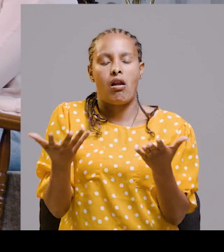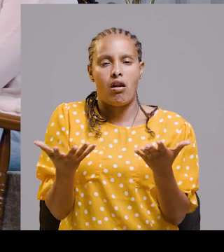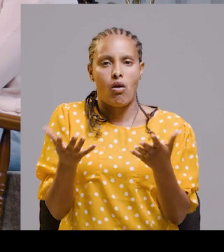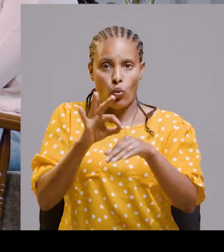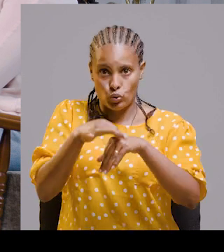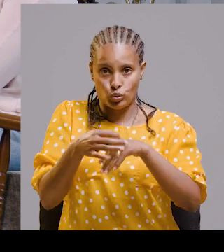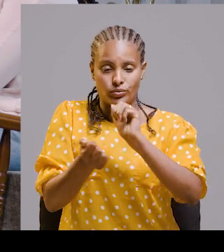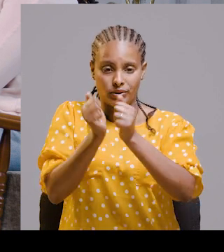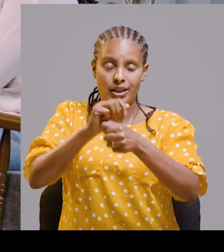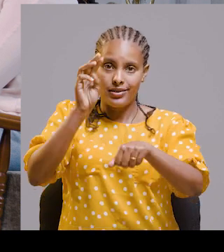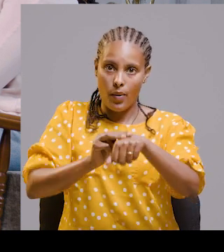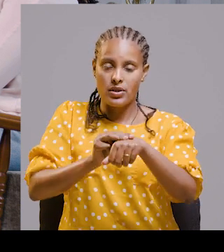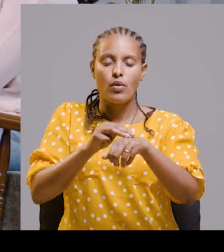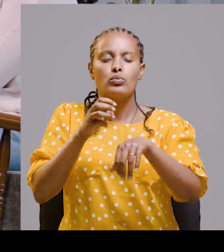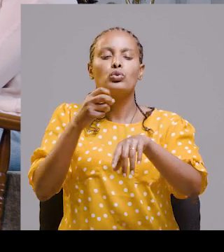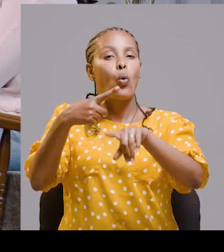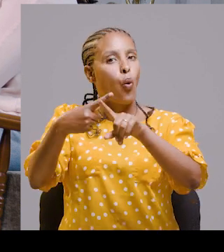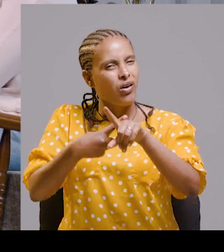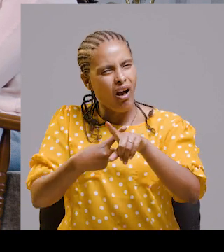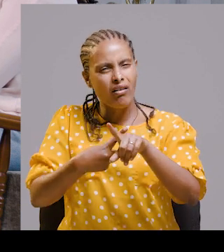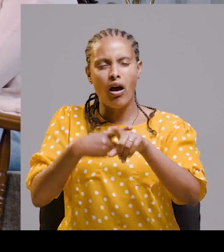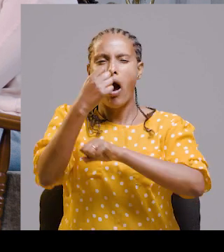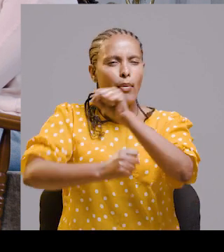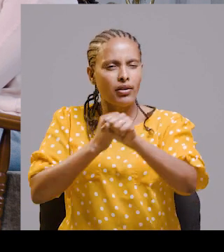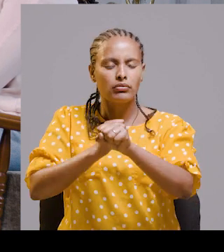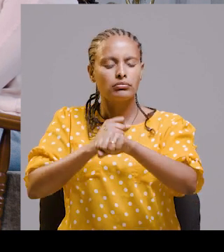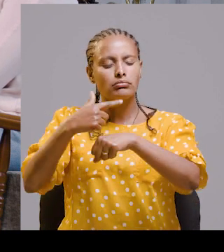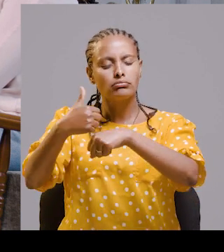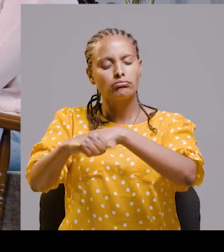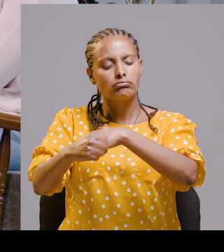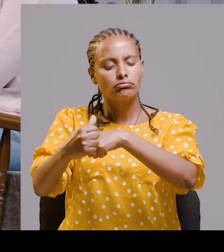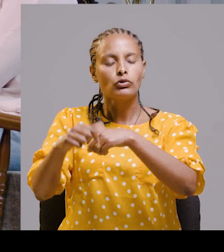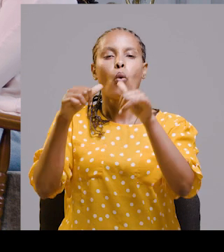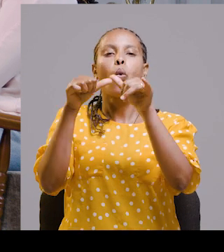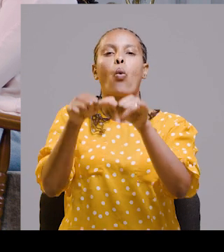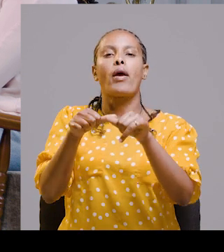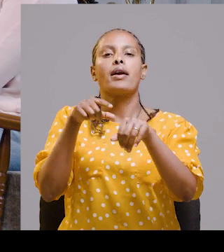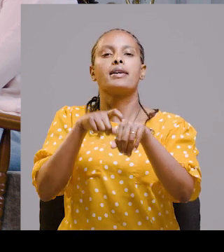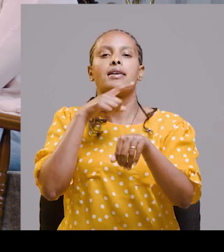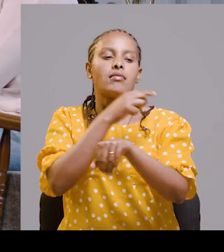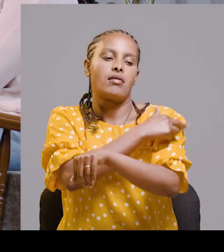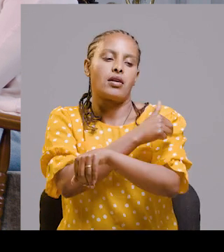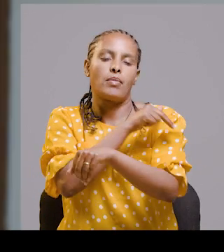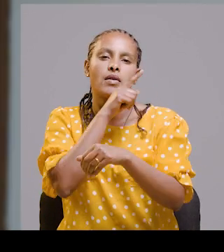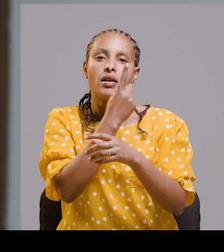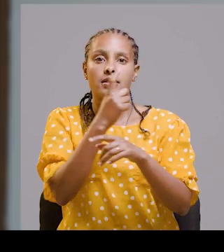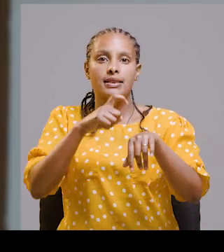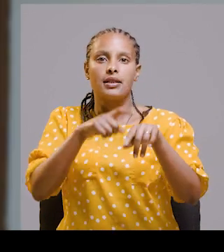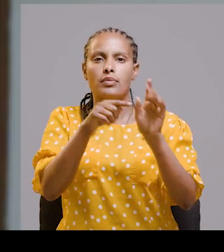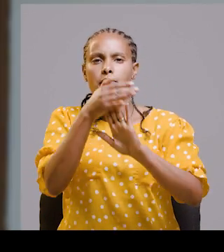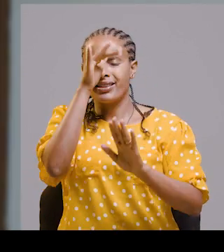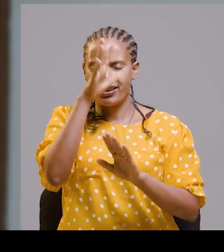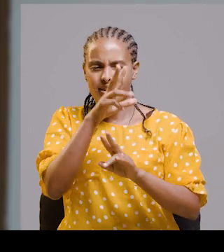መቀየር የምንችለው ብለን ነው የምንሰራው። ስለዚህ ይሄ ብዙ ጊዜ ወራት ከዛ ማልፎ አመታት ሊፈጅ የሚችል አይነት ህክምና ነው። ነገር